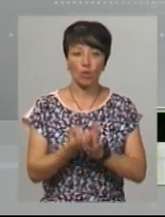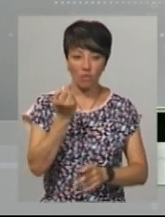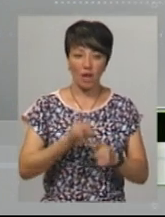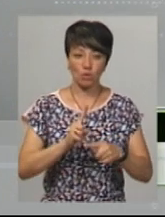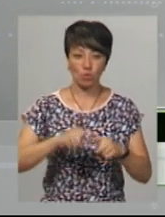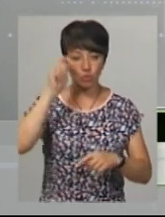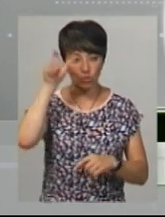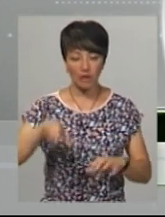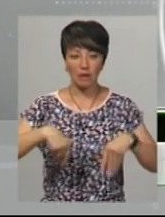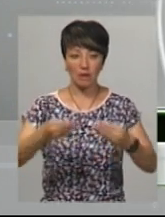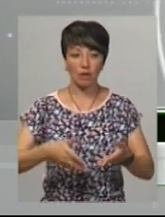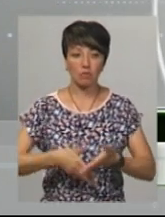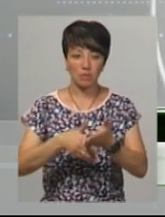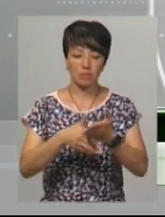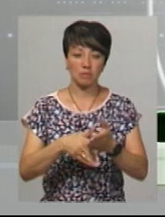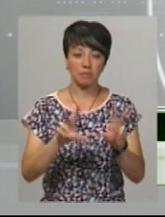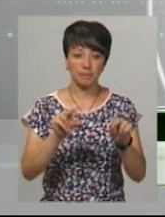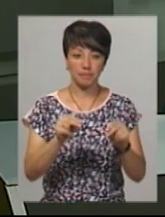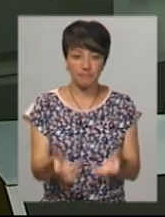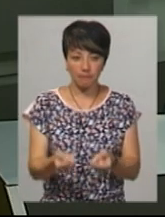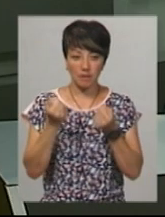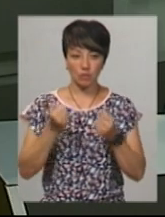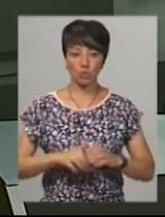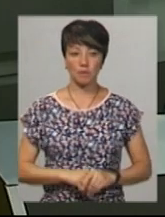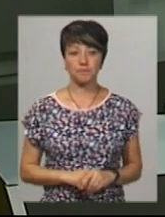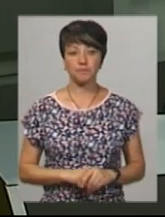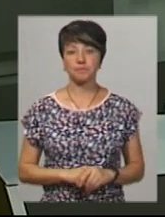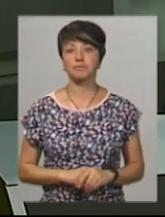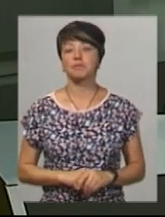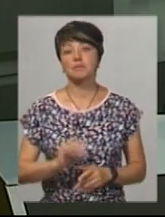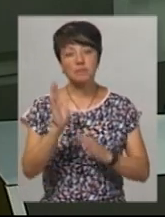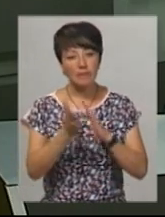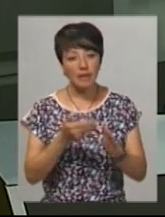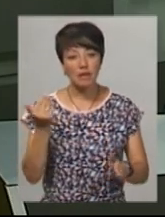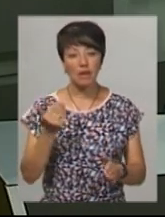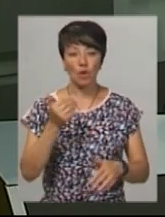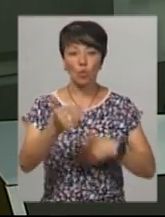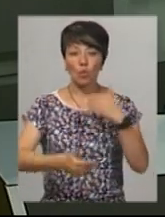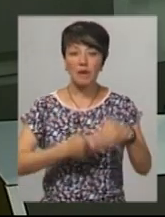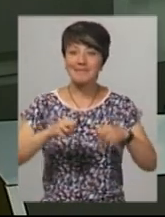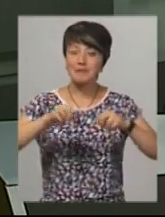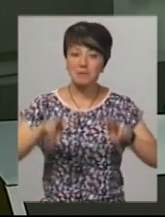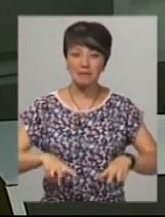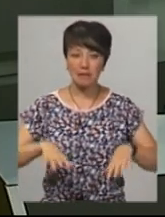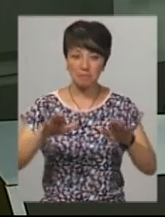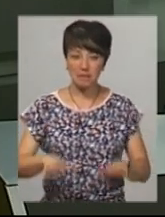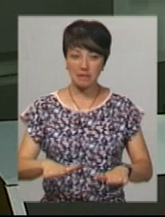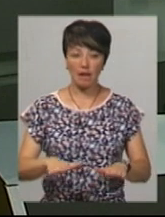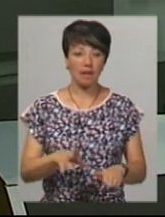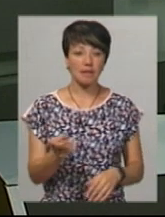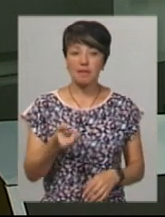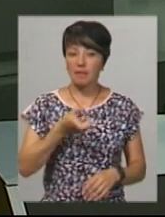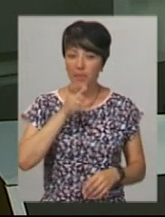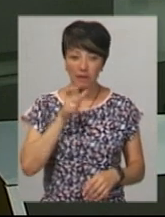чоловіка та доправило цілим та неушкодженим на берег. Надзвичайники закликають купатися у спеціально визначених місцях, не